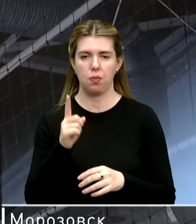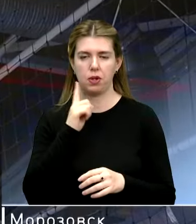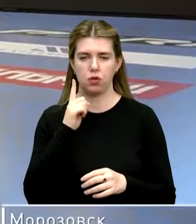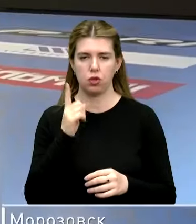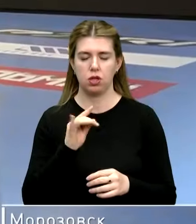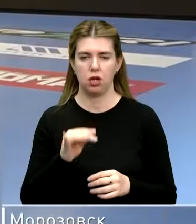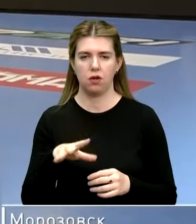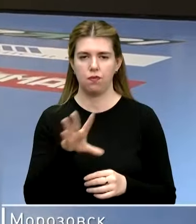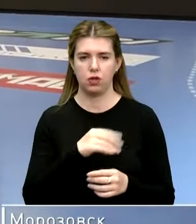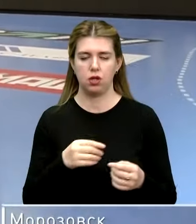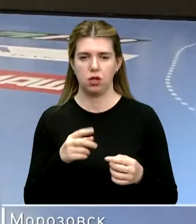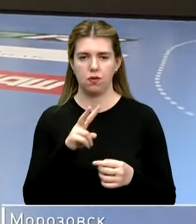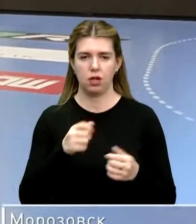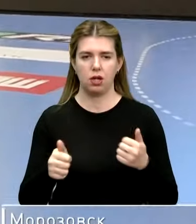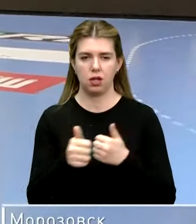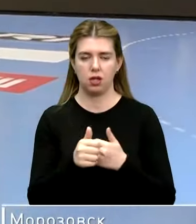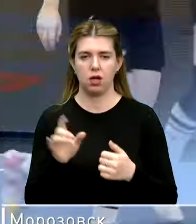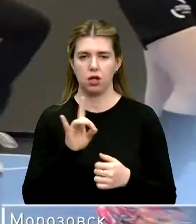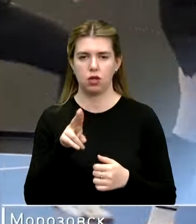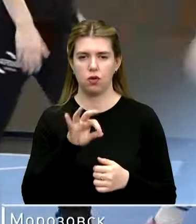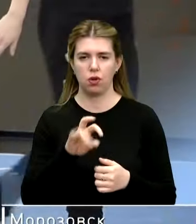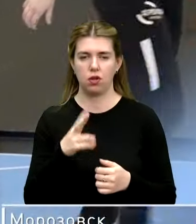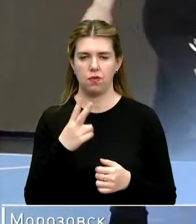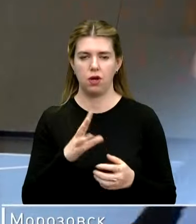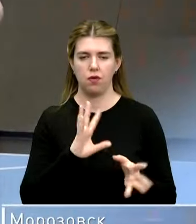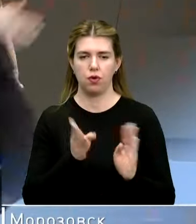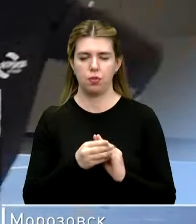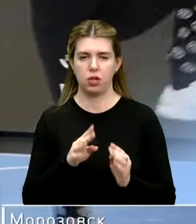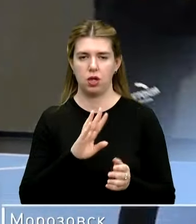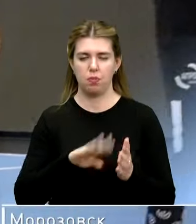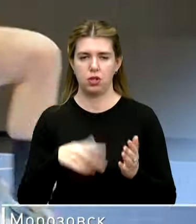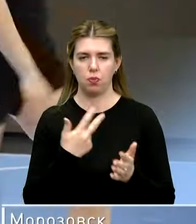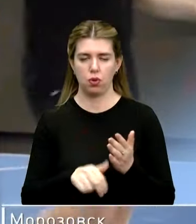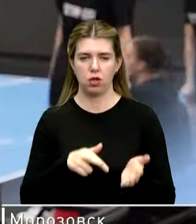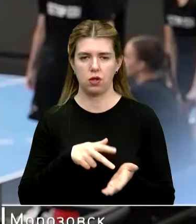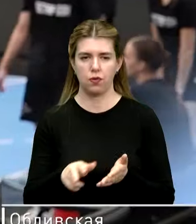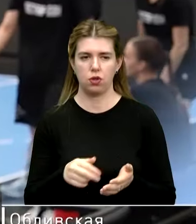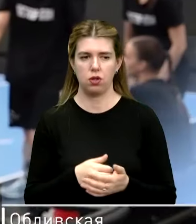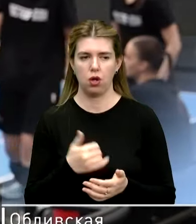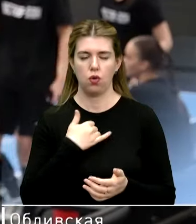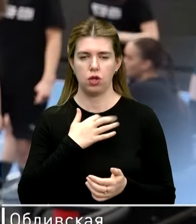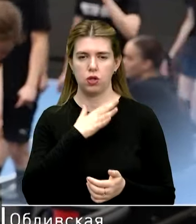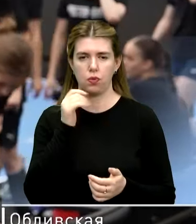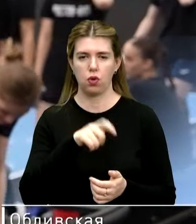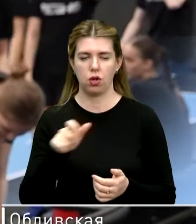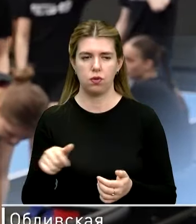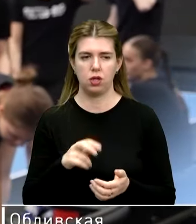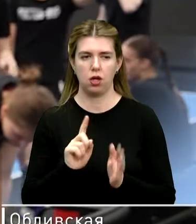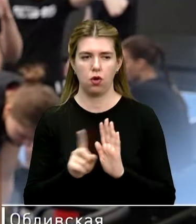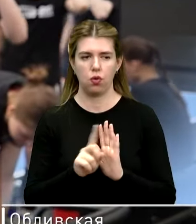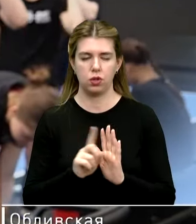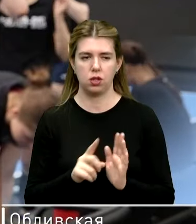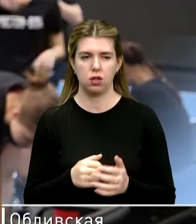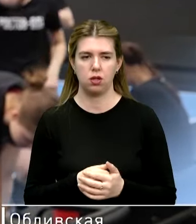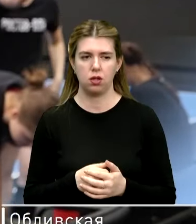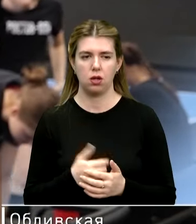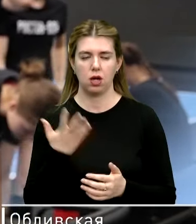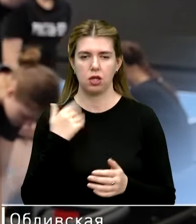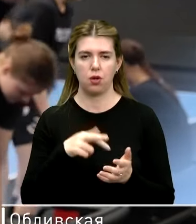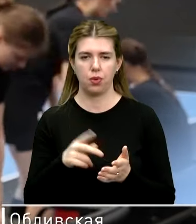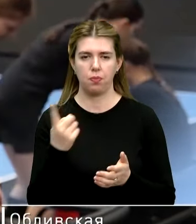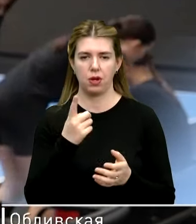молодежку. Безоговорочное лидерство. Ростов-Дон 2 вообще идет без поражений. На нас много людей ходит, но это не то, когда